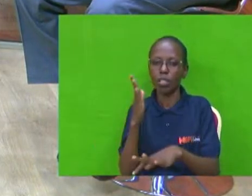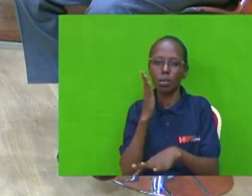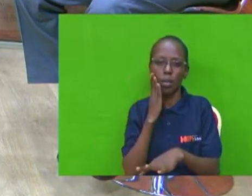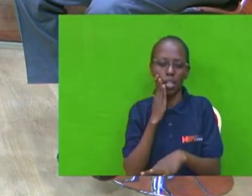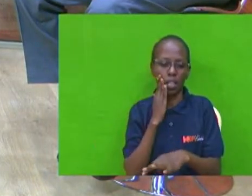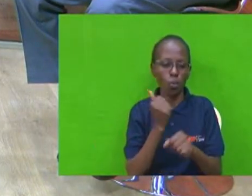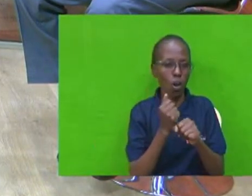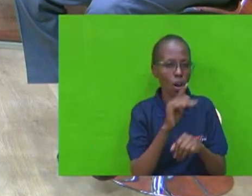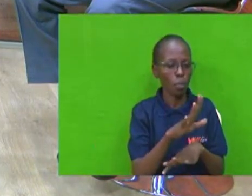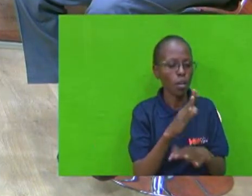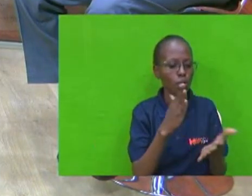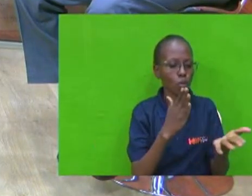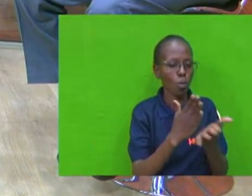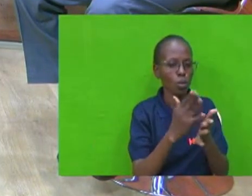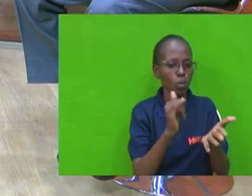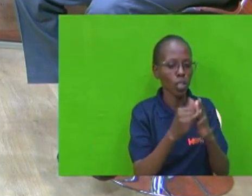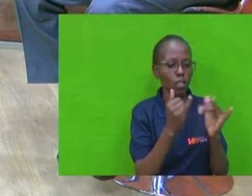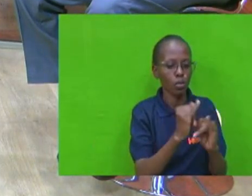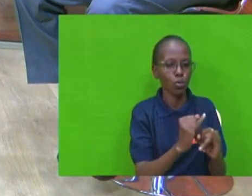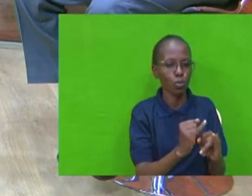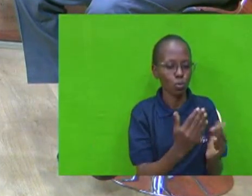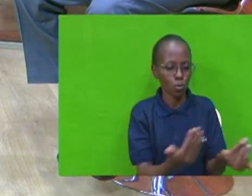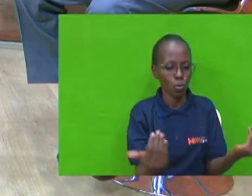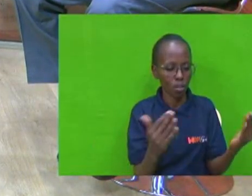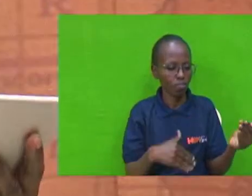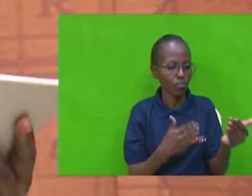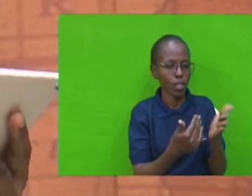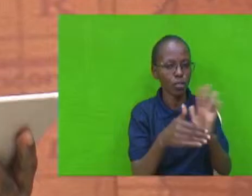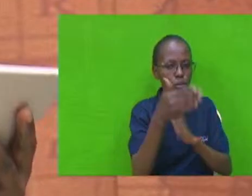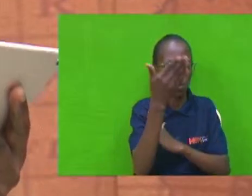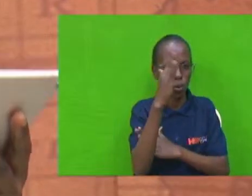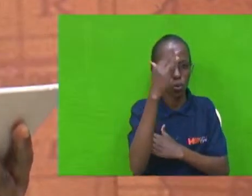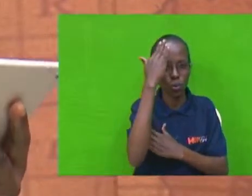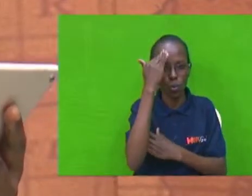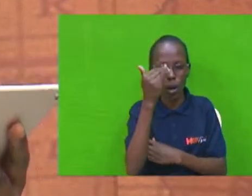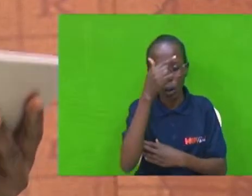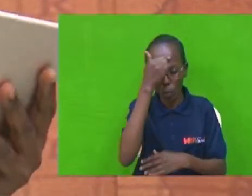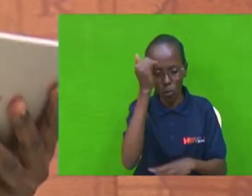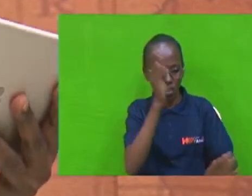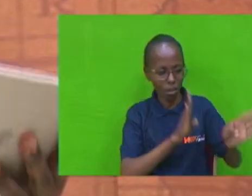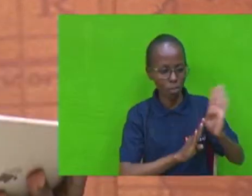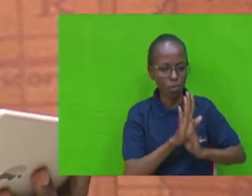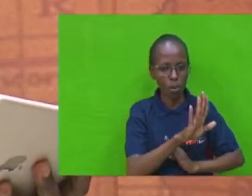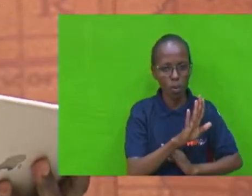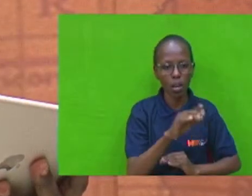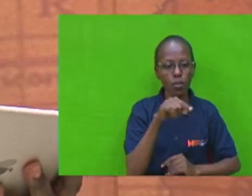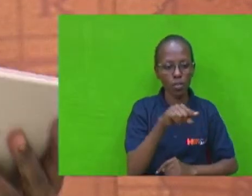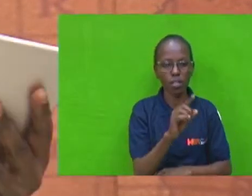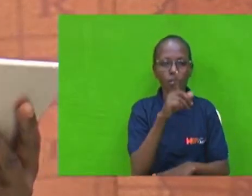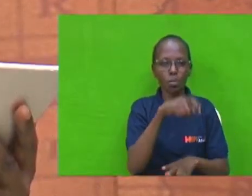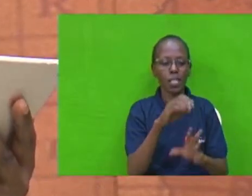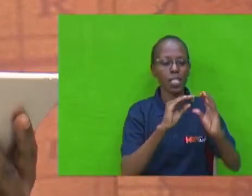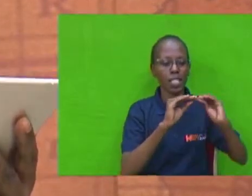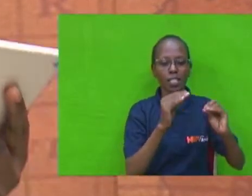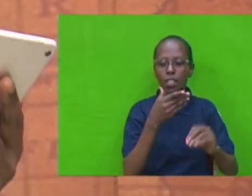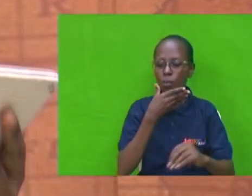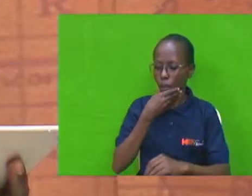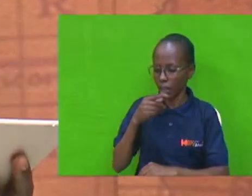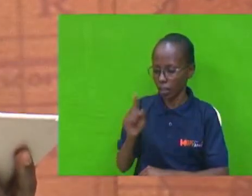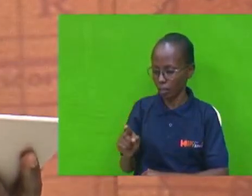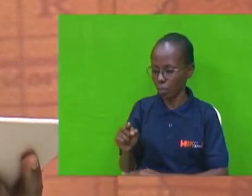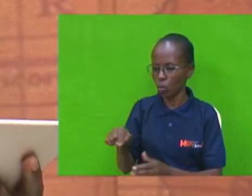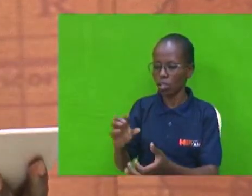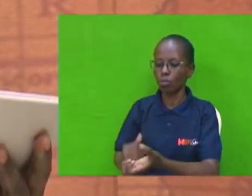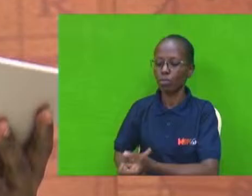kazi yako ni kuhakikisha kwamba watoto hawa wanafika kwa Mungu. Mm-hmm. Kwa sababu tabia zao ni wewe unatakana uwafunze. Mm-hmm. Mzee, wewe ni